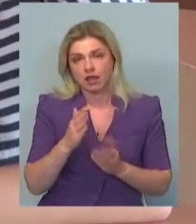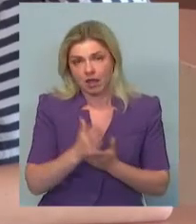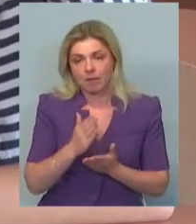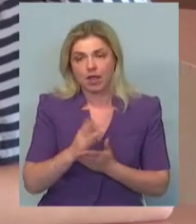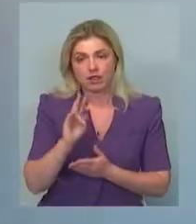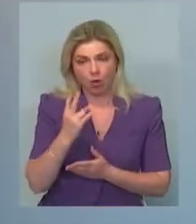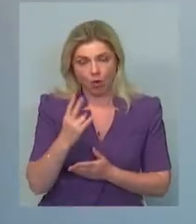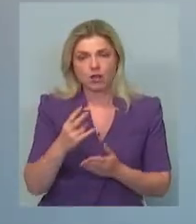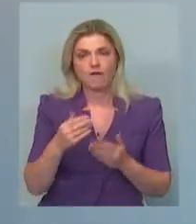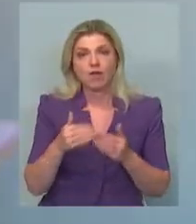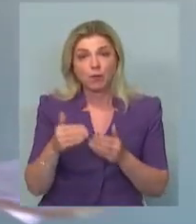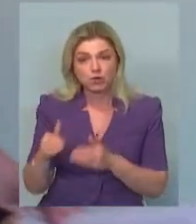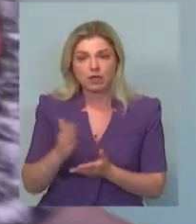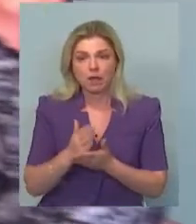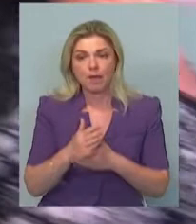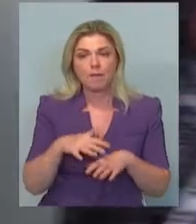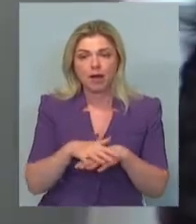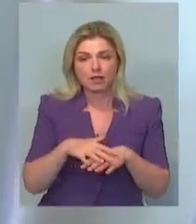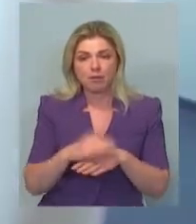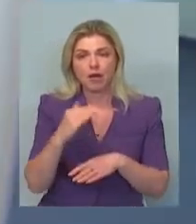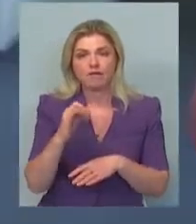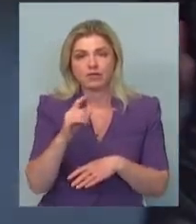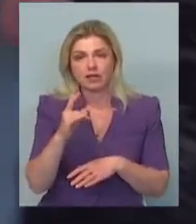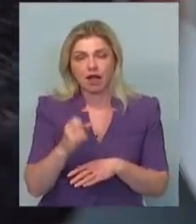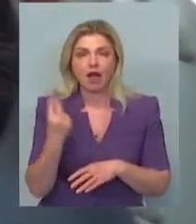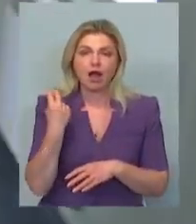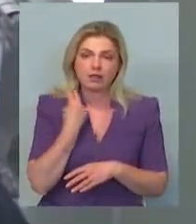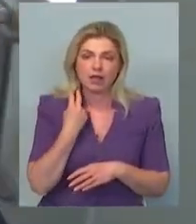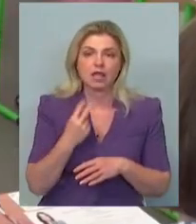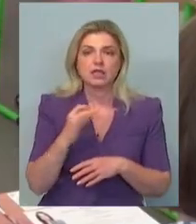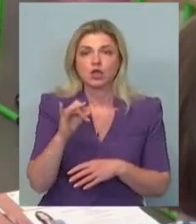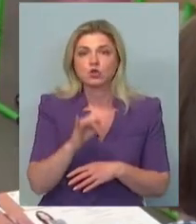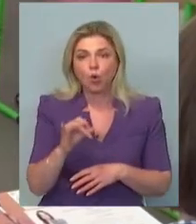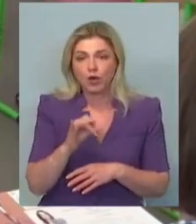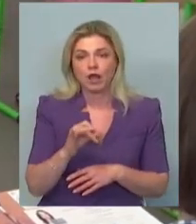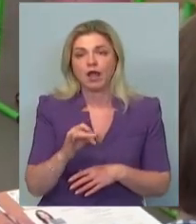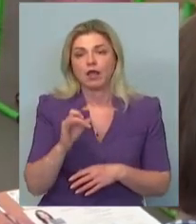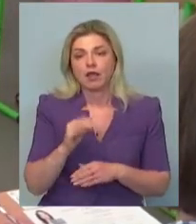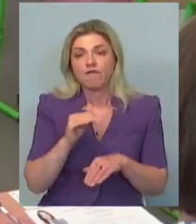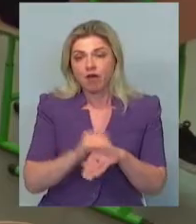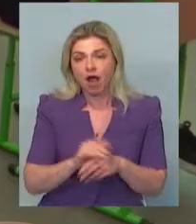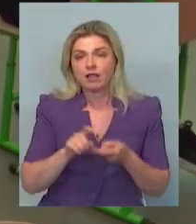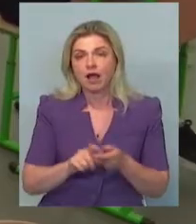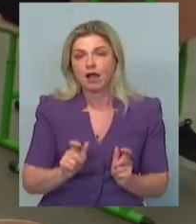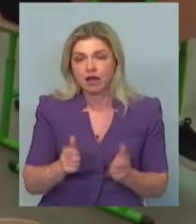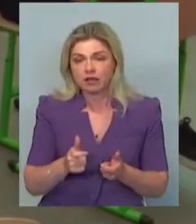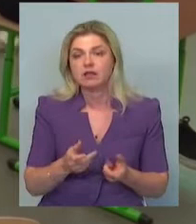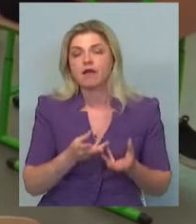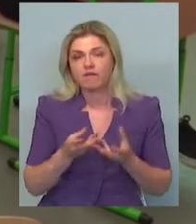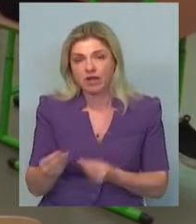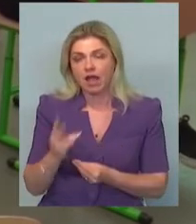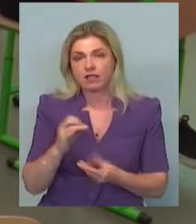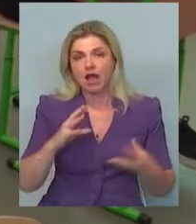найвищі бали з таких предметів, як математика, фізика, англійська мова та історія. Фактор карантину вплинув на процес та результати